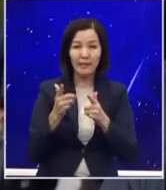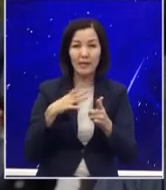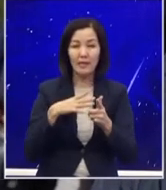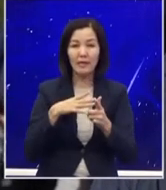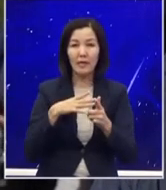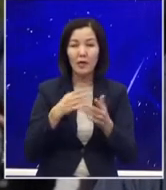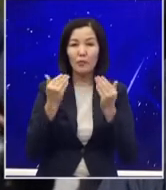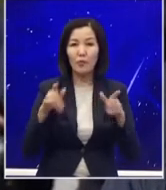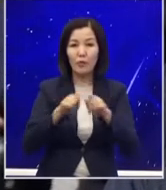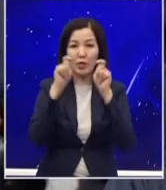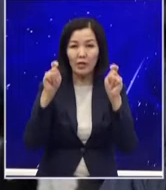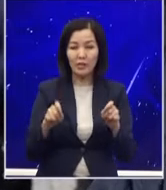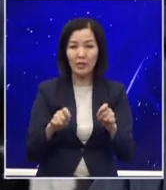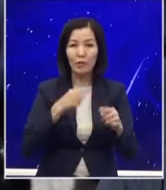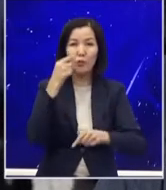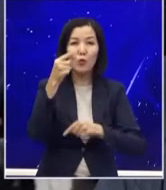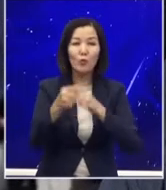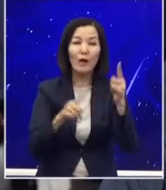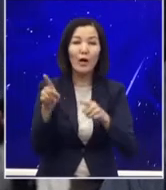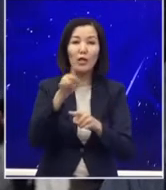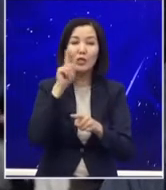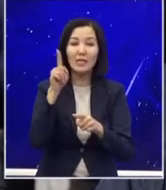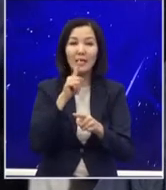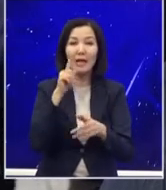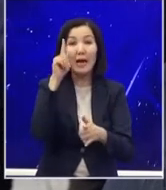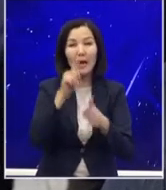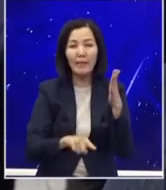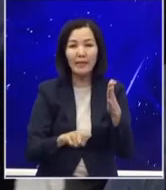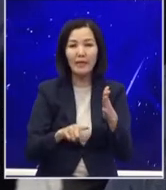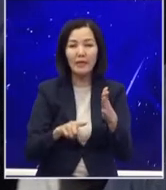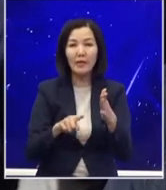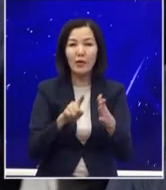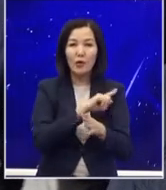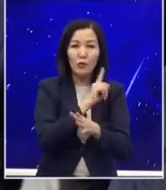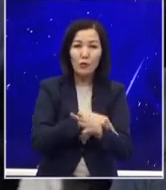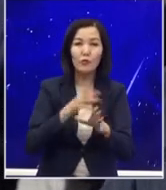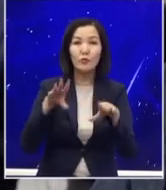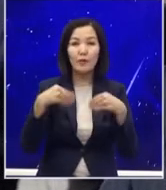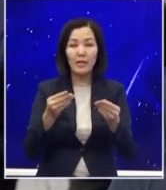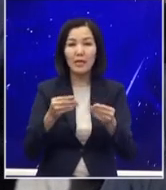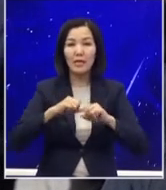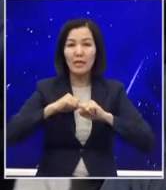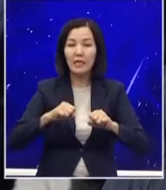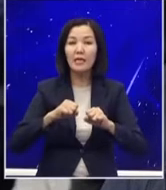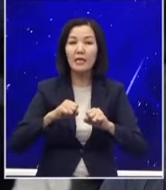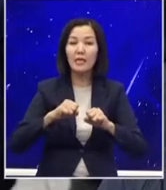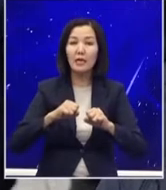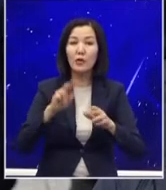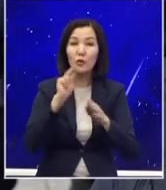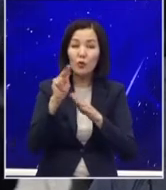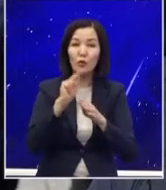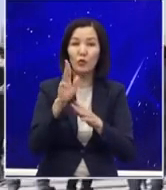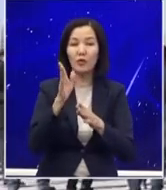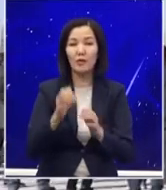еңсе көтеріп тұрғаны бұл ұрпаққа айбын, кәдімгідей ерлікке өнеге деп айтар